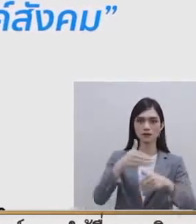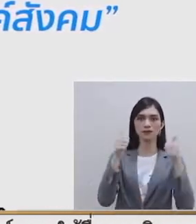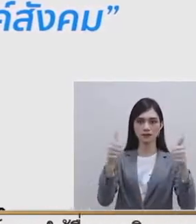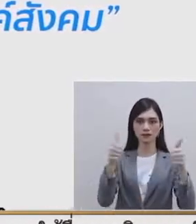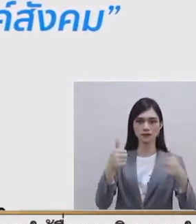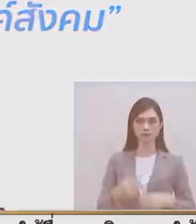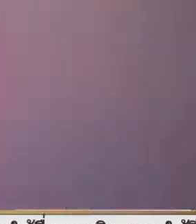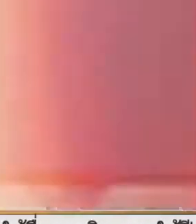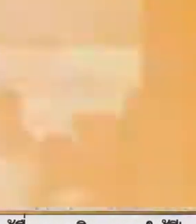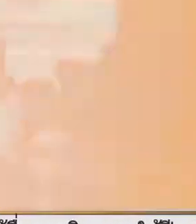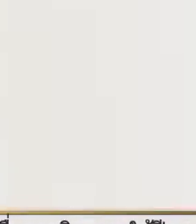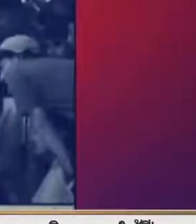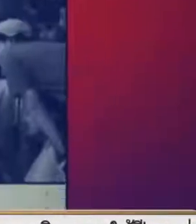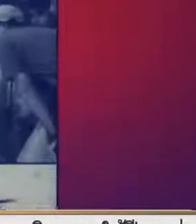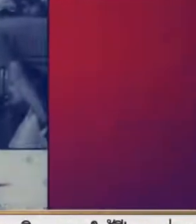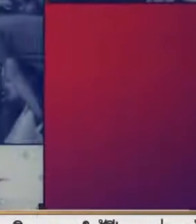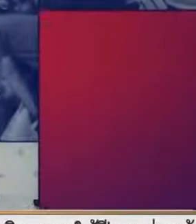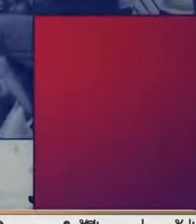คม